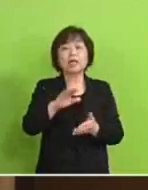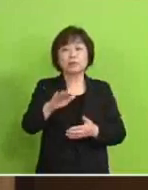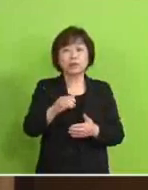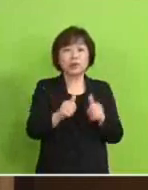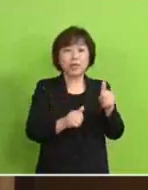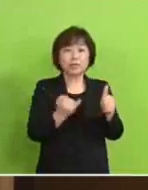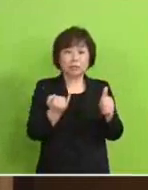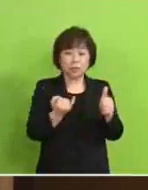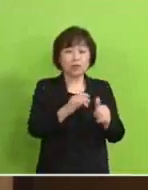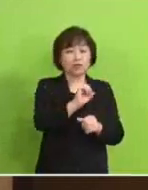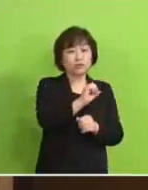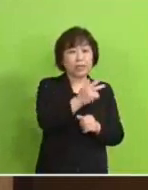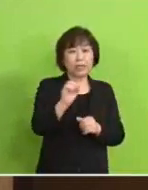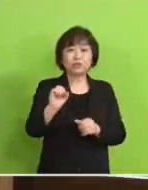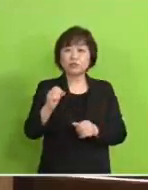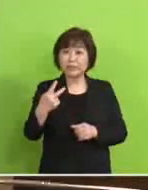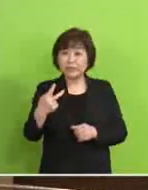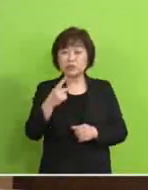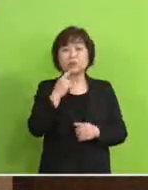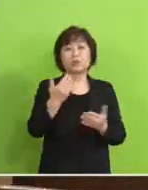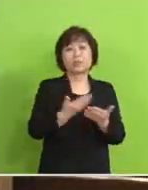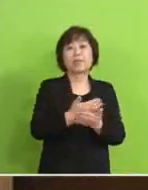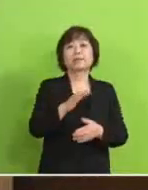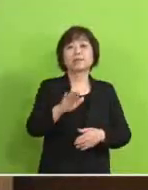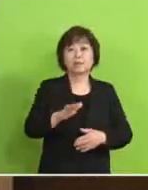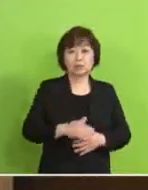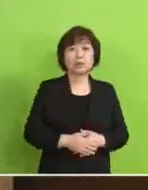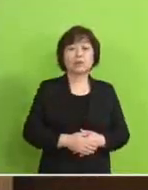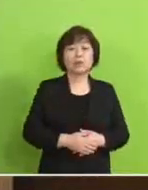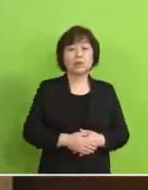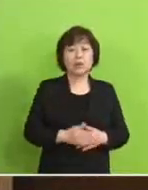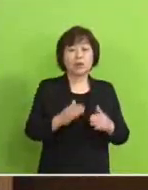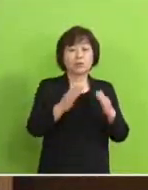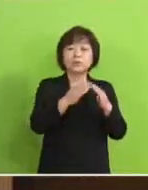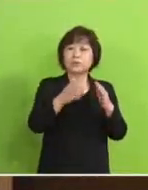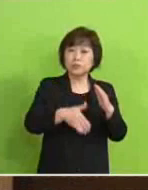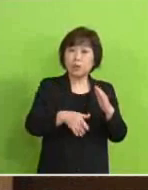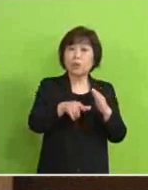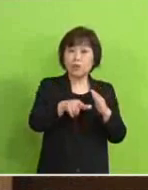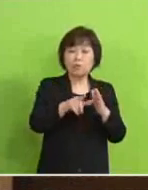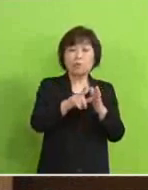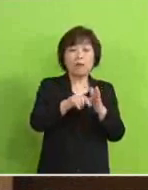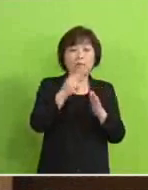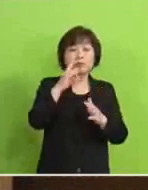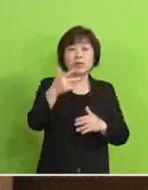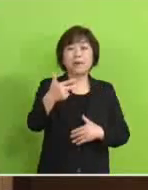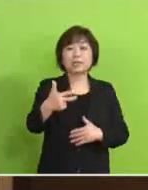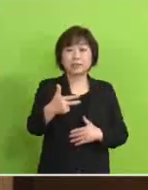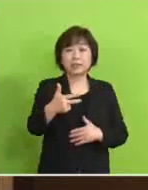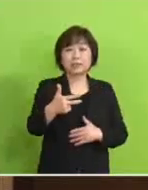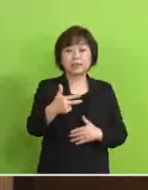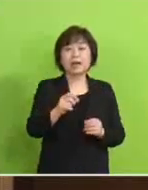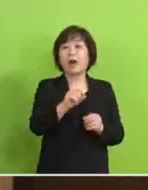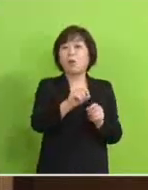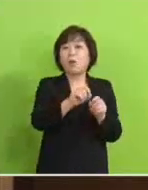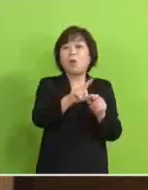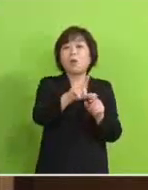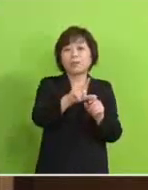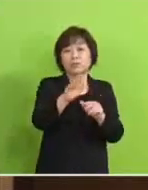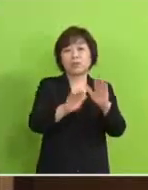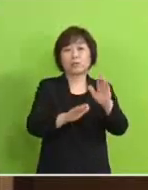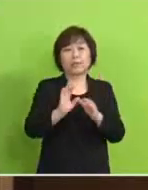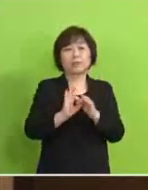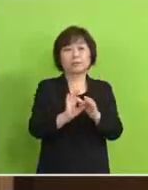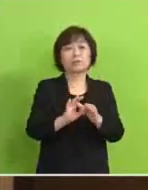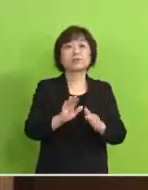性女性は17、12名でございます。そして居住地では松山市がまだ多い状況が続き